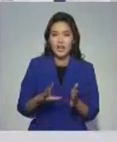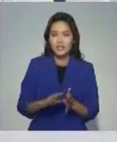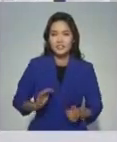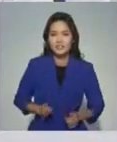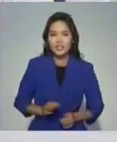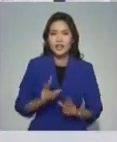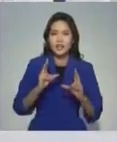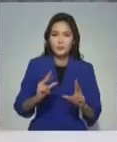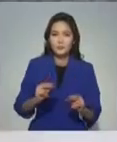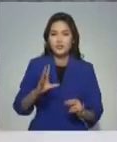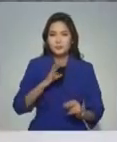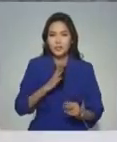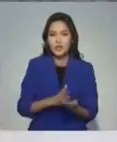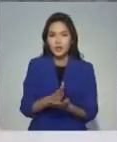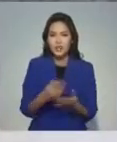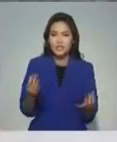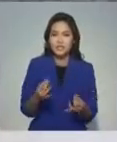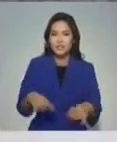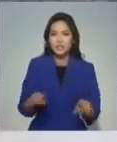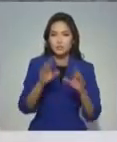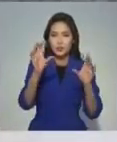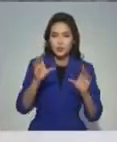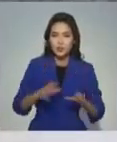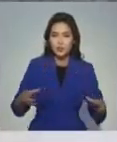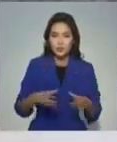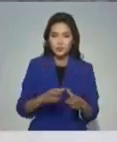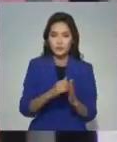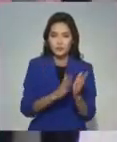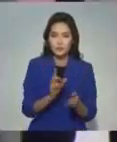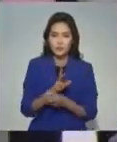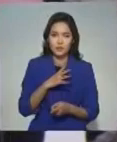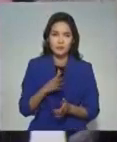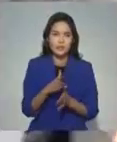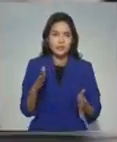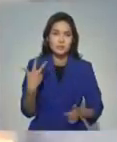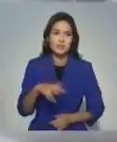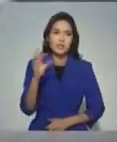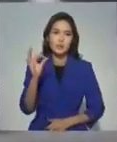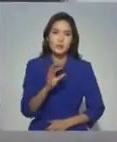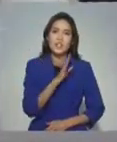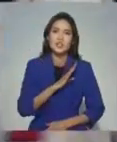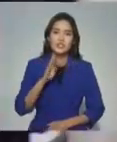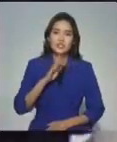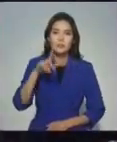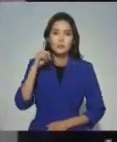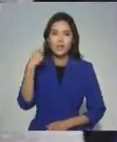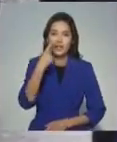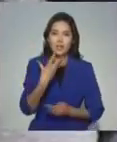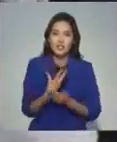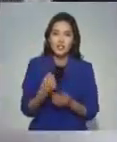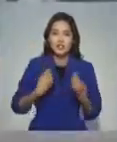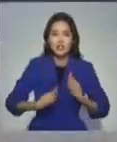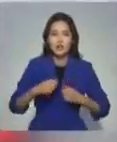кампания обещает быть и политически инклюзивной. По закону в партийных списках должны быть не менее 30% женщин, молодежи и лиц с